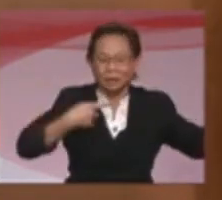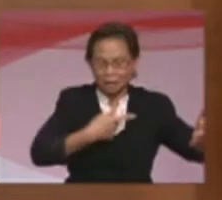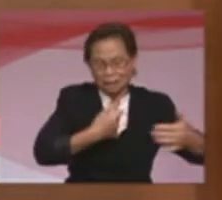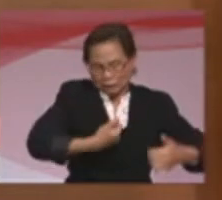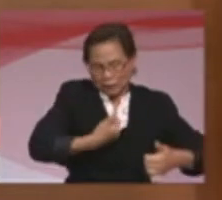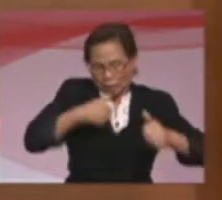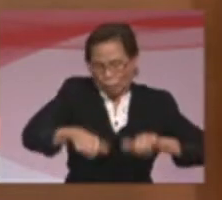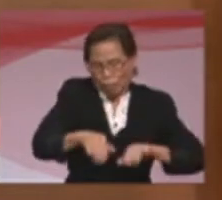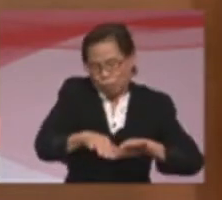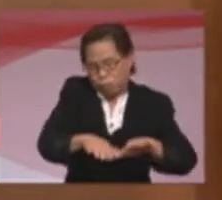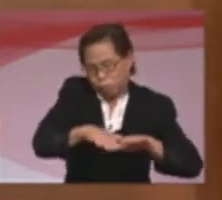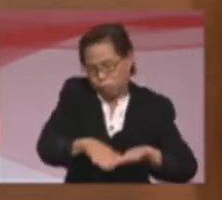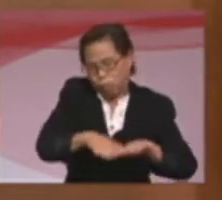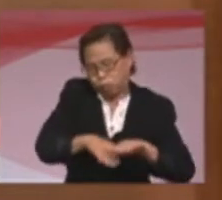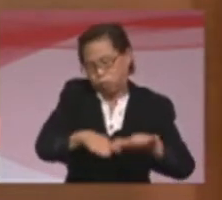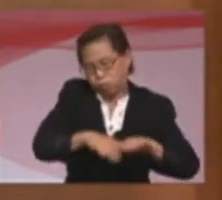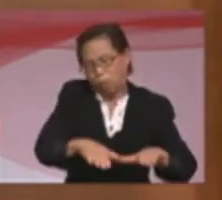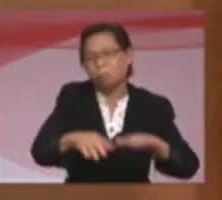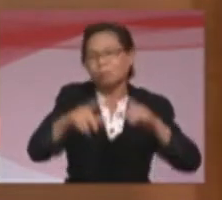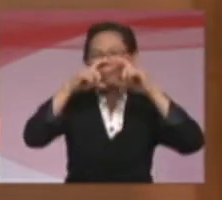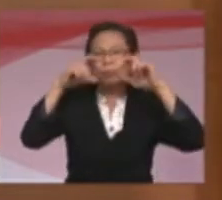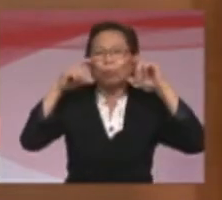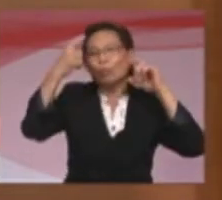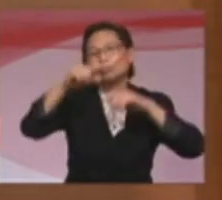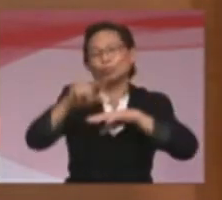muka untuk digunakan.